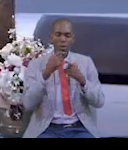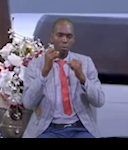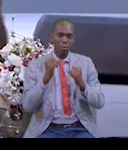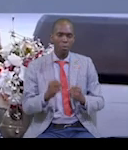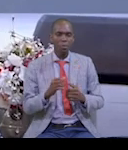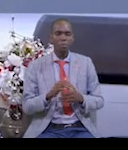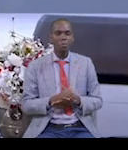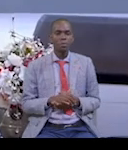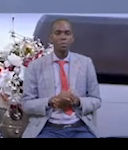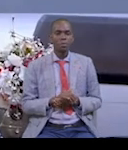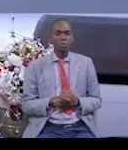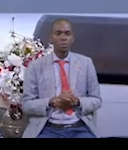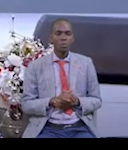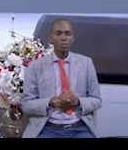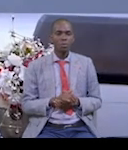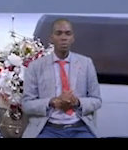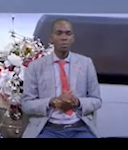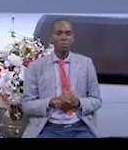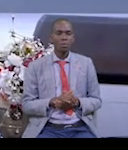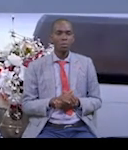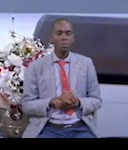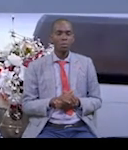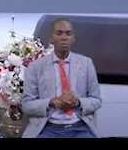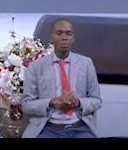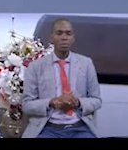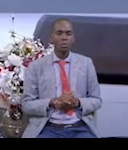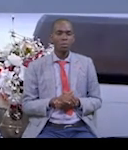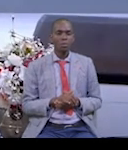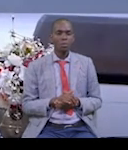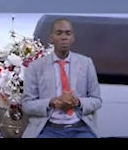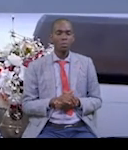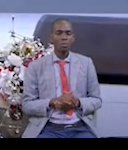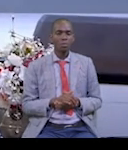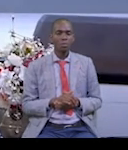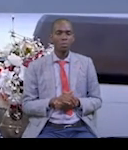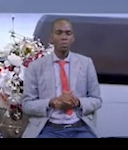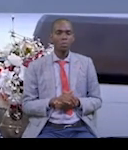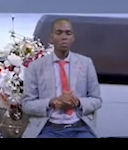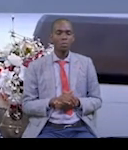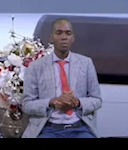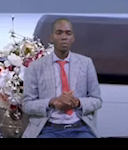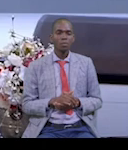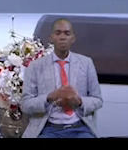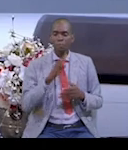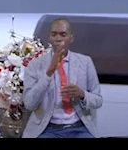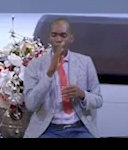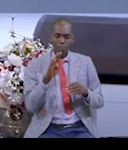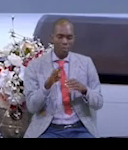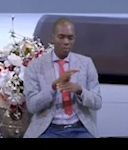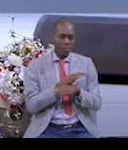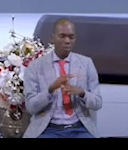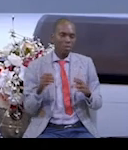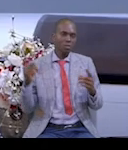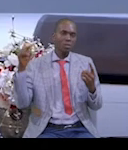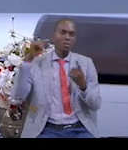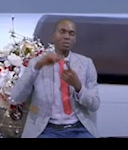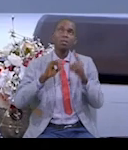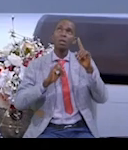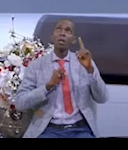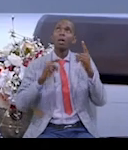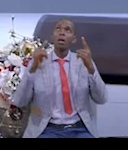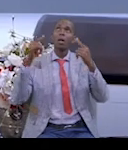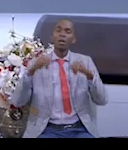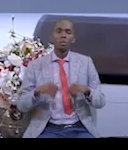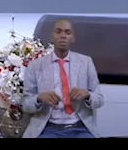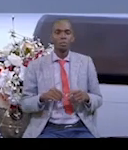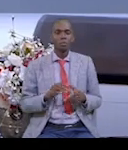గనుక ఇతరులు చేయలేని కార్యాలు మీరు చేయడానికి సమయాన్ని సద్వినియోగం చేసుకోండి. Occupy till I come. నేను వచ్చే వరకు మీరు సమయాన్ని